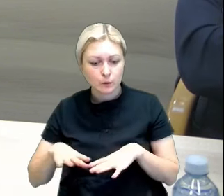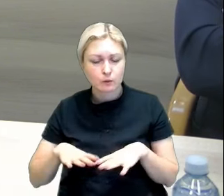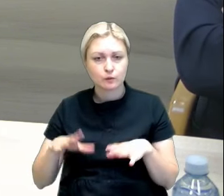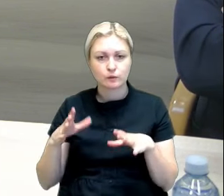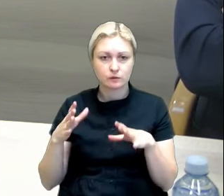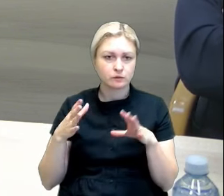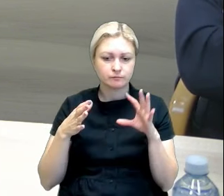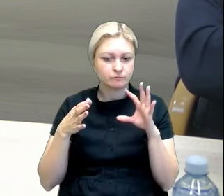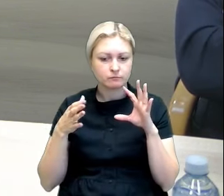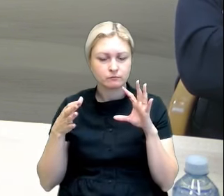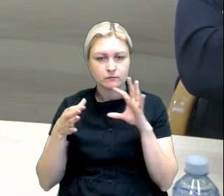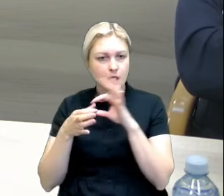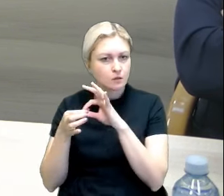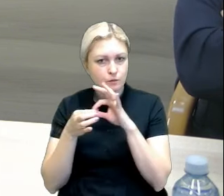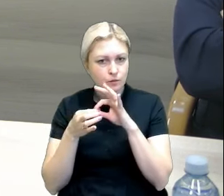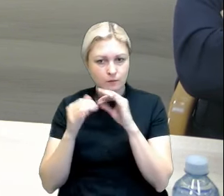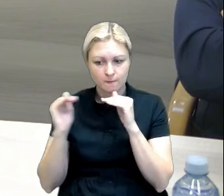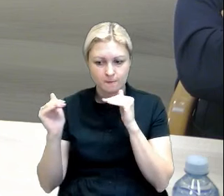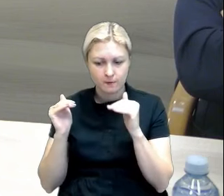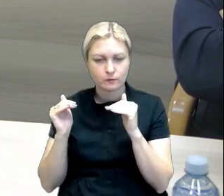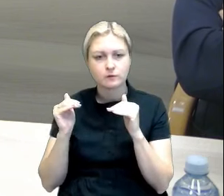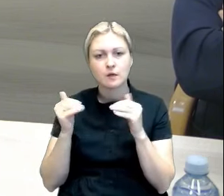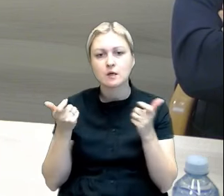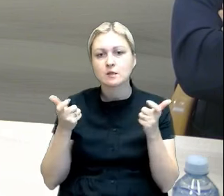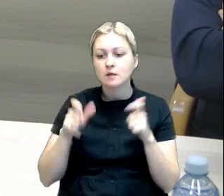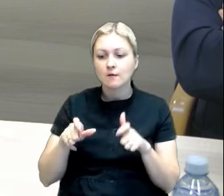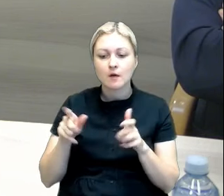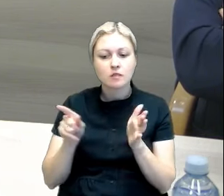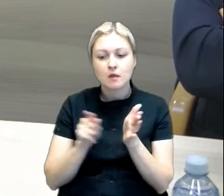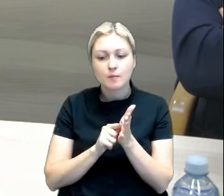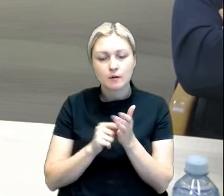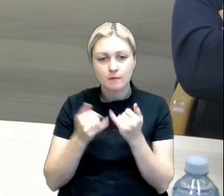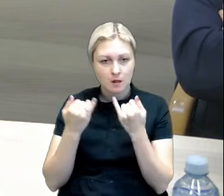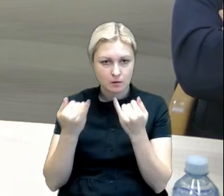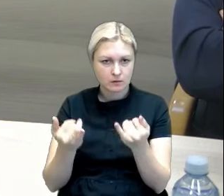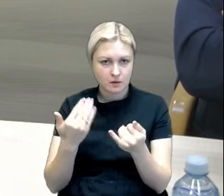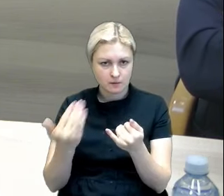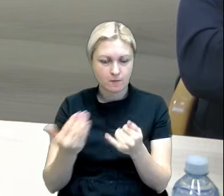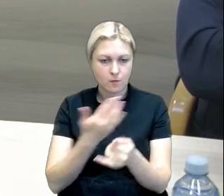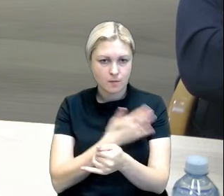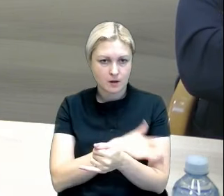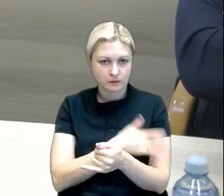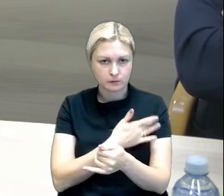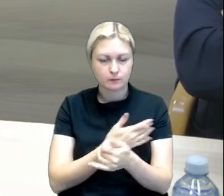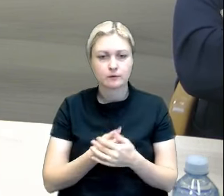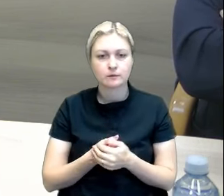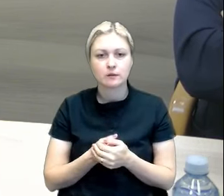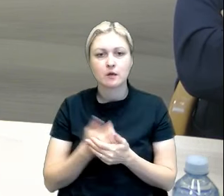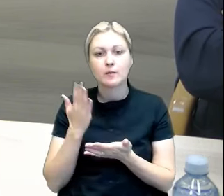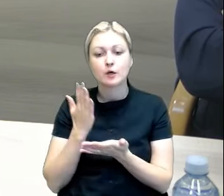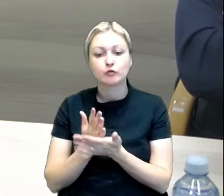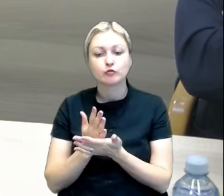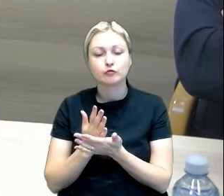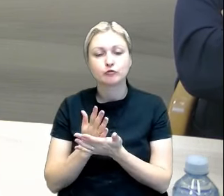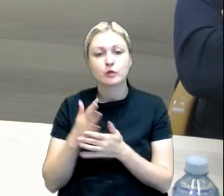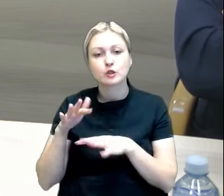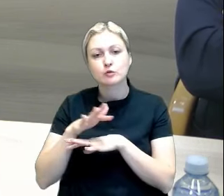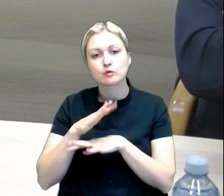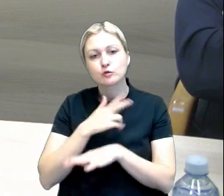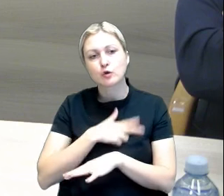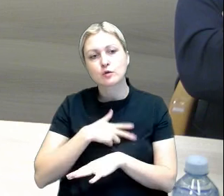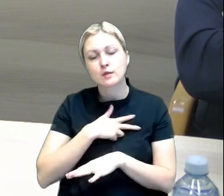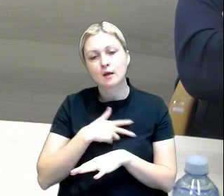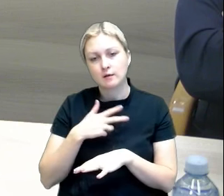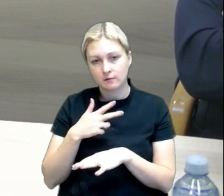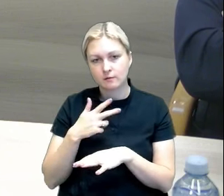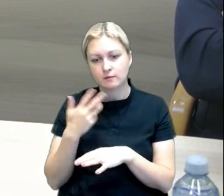savivaldybė tikrai neprivalo užtikrinti šitų paslaugų teikimo tačiau yra kitas aspektas yra socialinis aspektas socialinio jautrumo aspektas